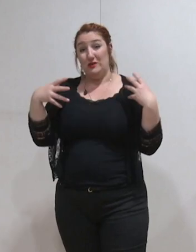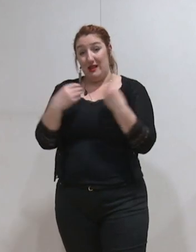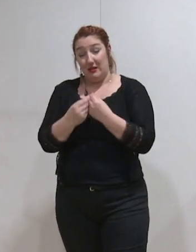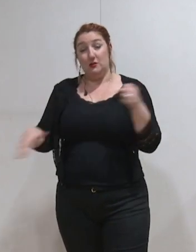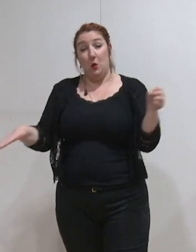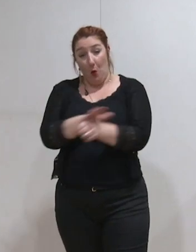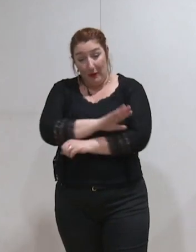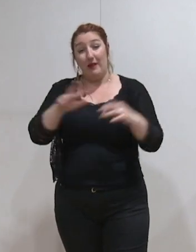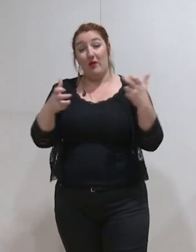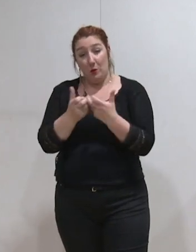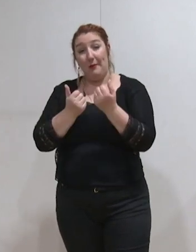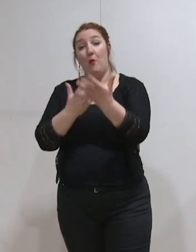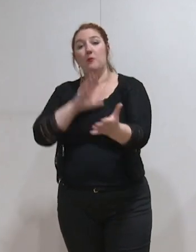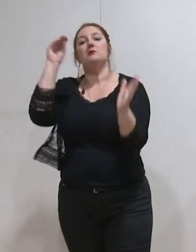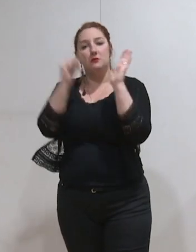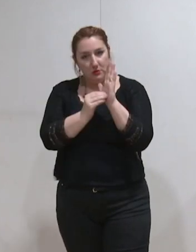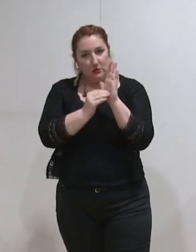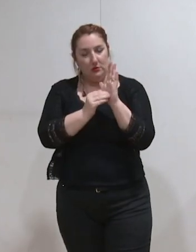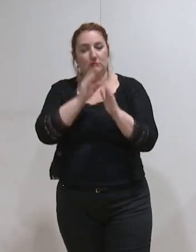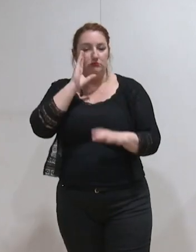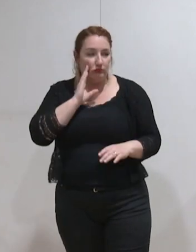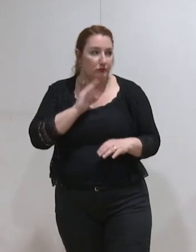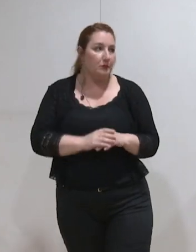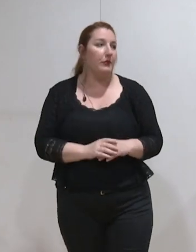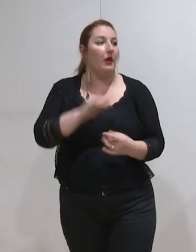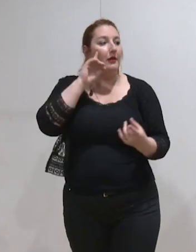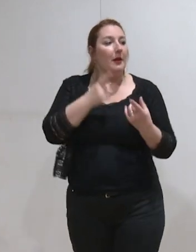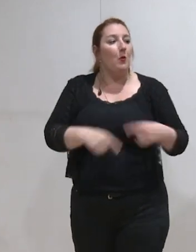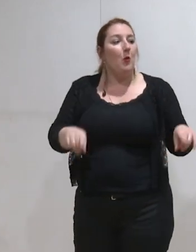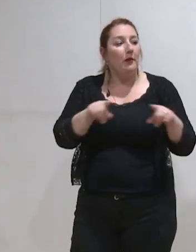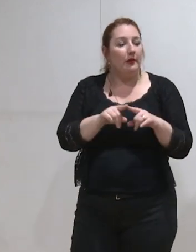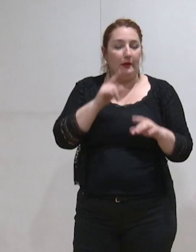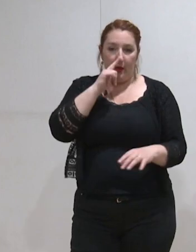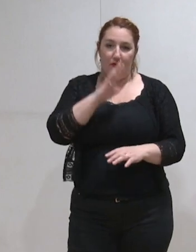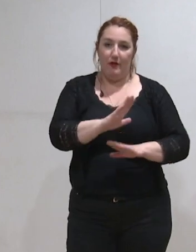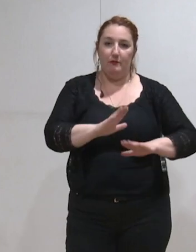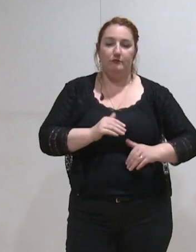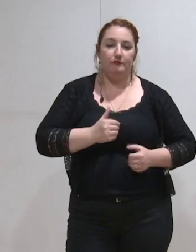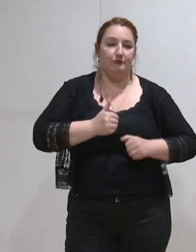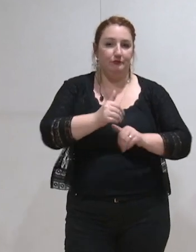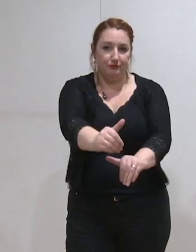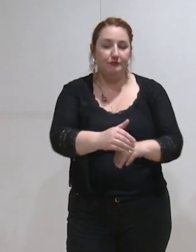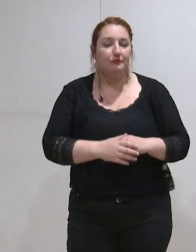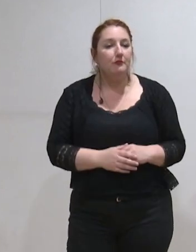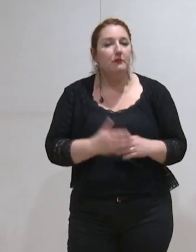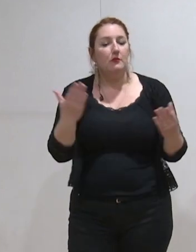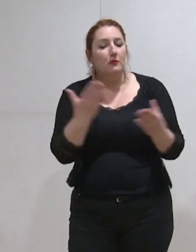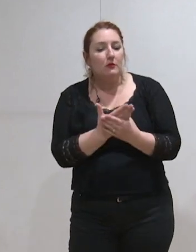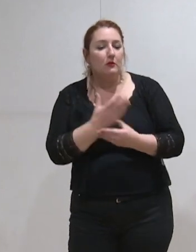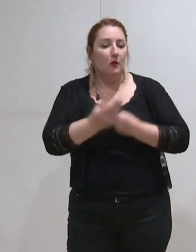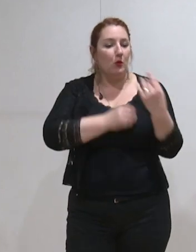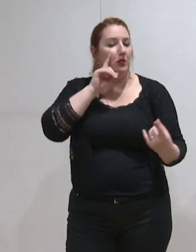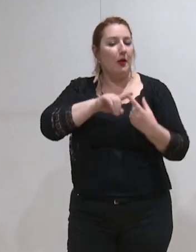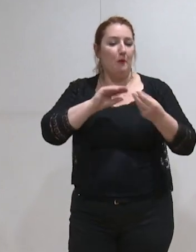avec le montant proposé toujours sur le comité d'avis tous les sujets et les dossiers que vous considérez comme problématiques ont été